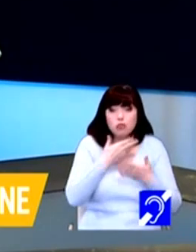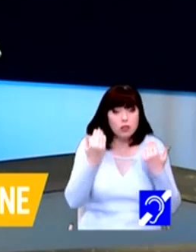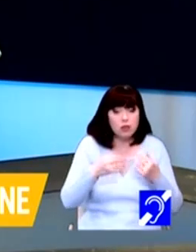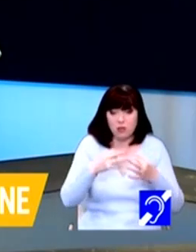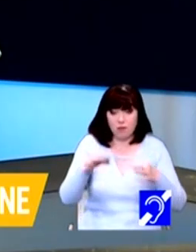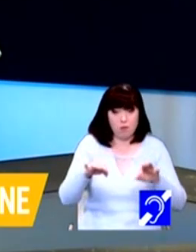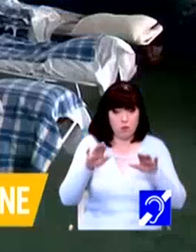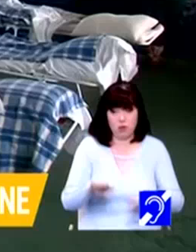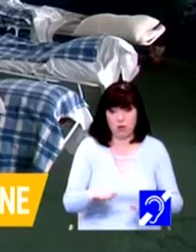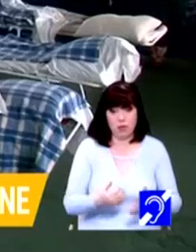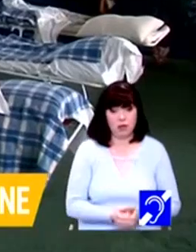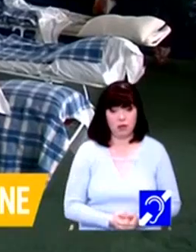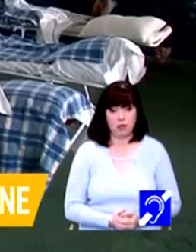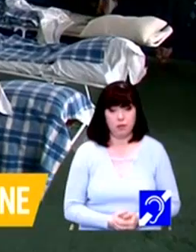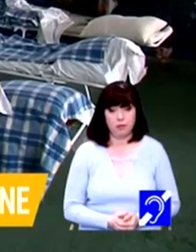libere.